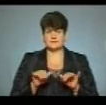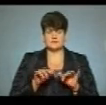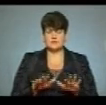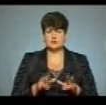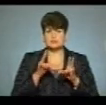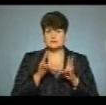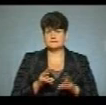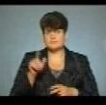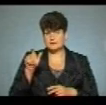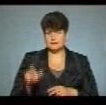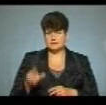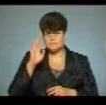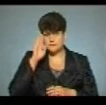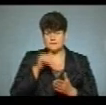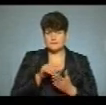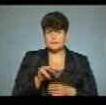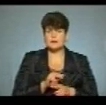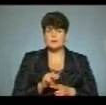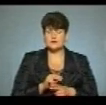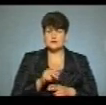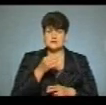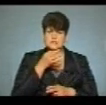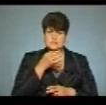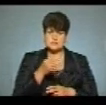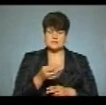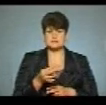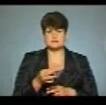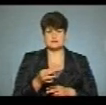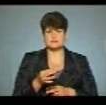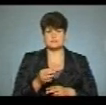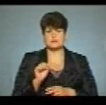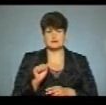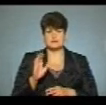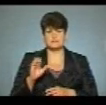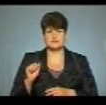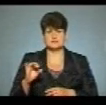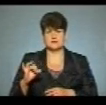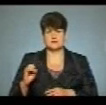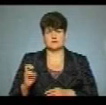оскільки травмований відмовився від лікування, повідомив речник Нацполіції області Андрій Василик.